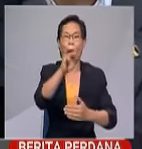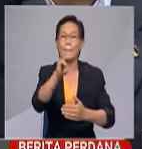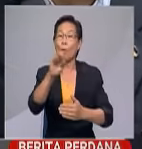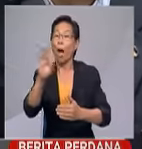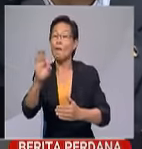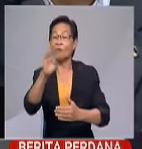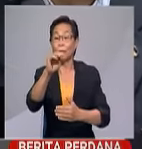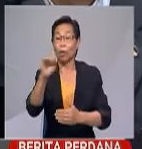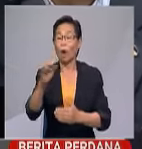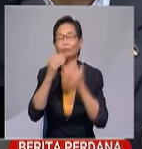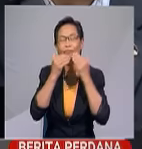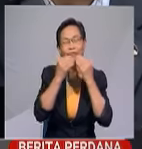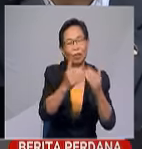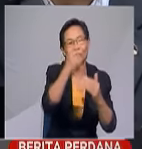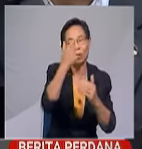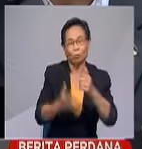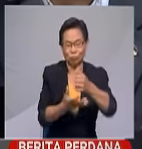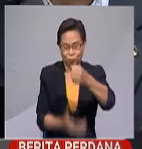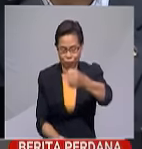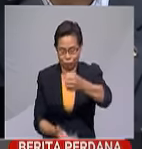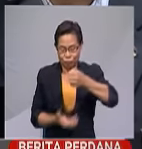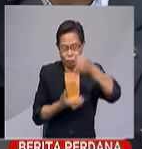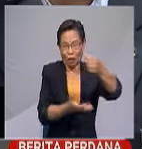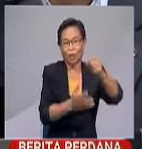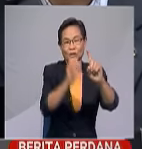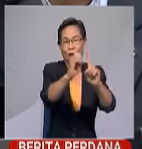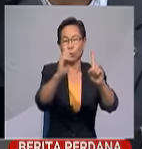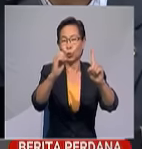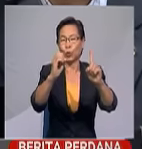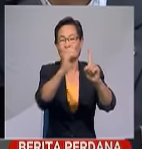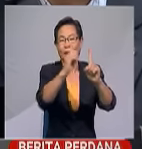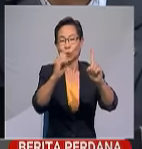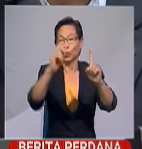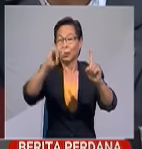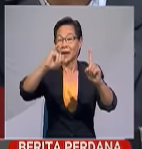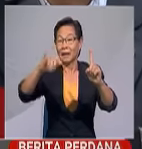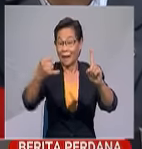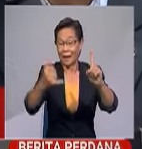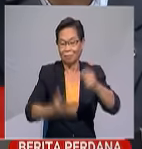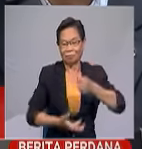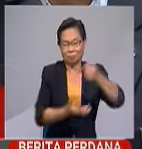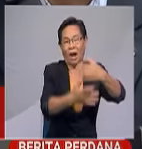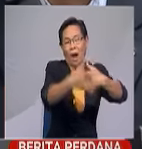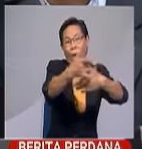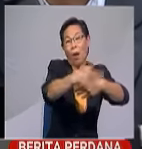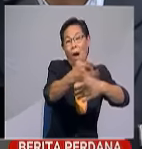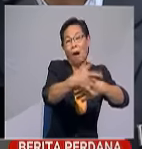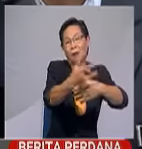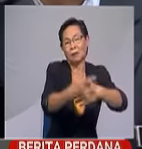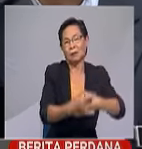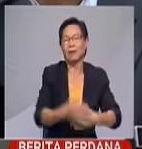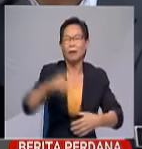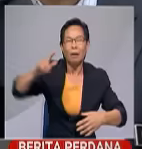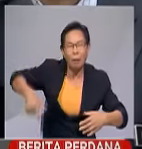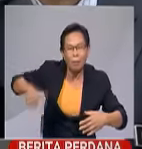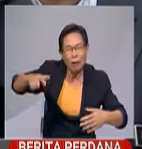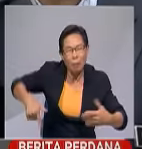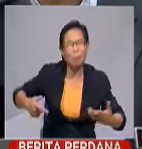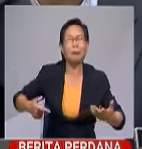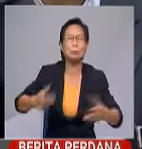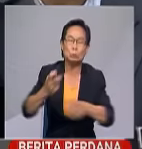telah memberikan RM100 juta ini lebih awal ya untuk kita kendalikan. Kalau dia bagi lewat, susah. Kita tak boleh